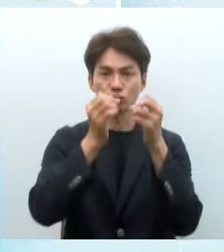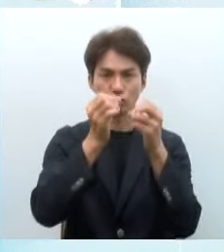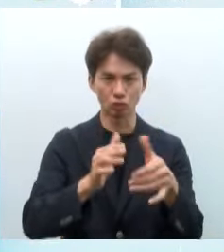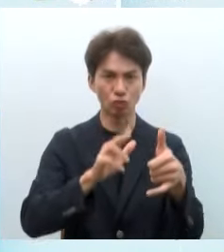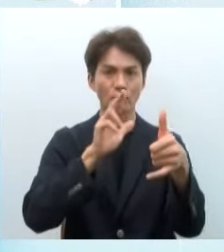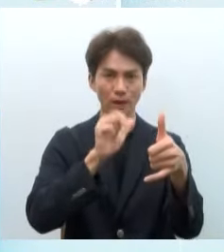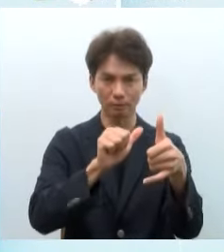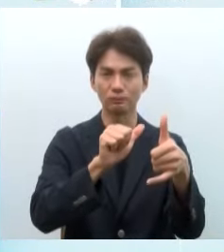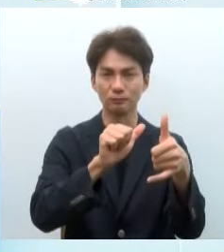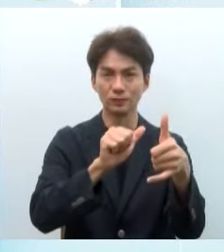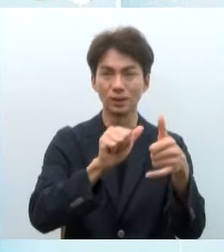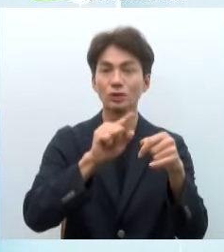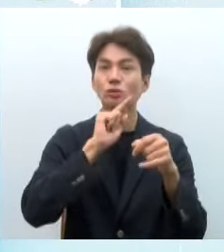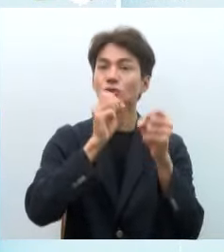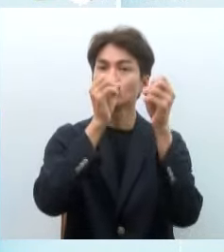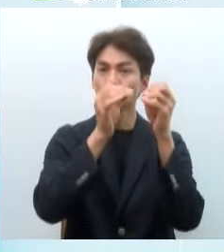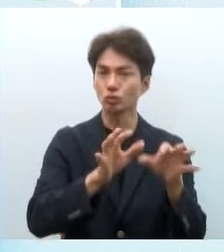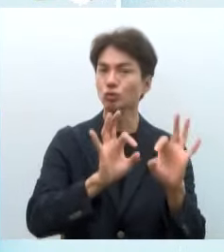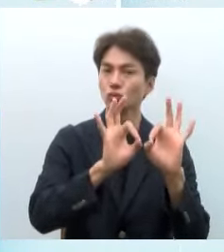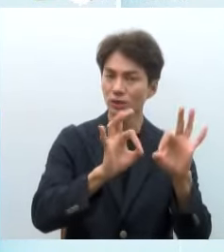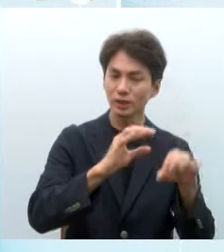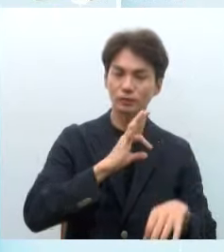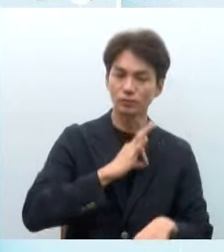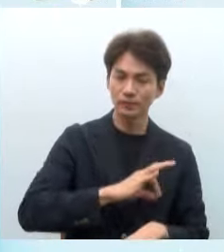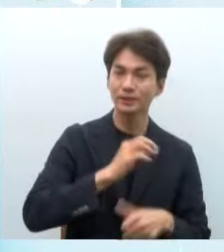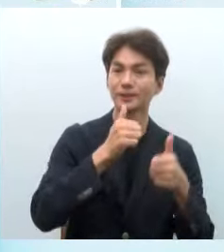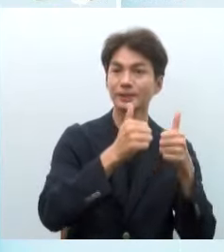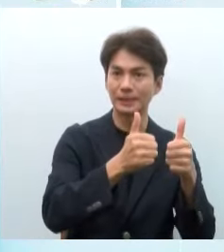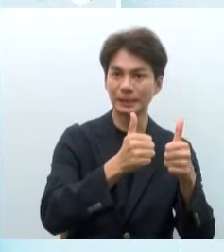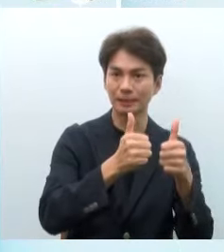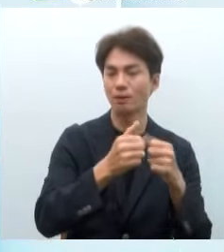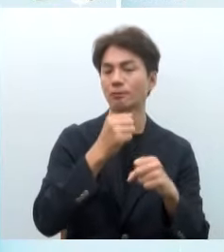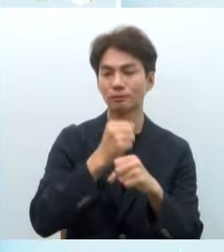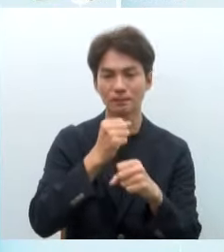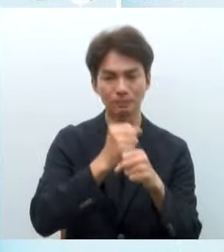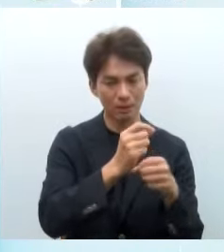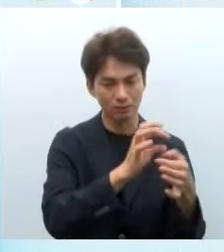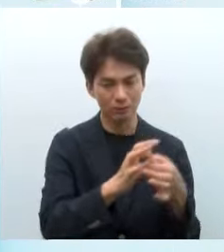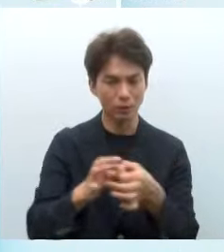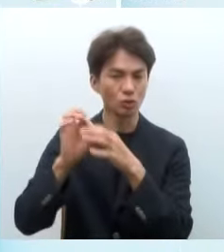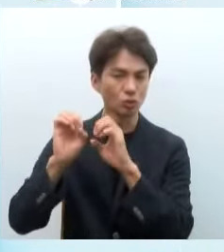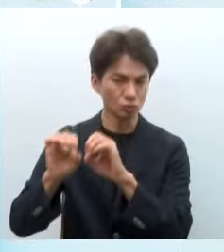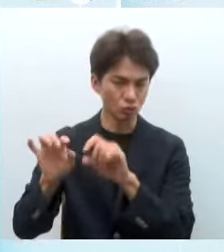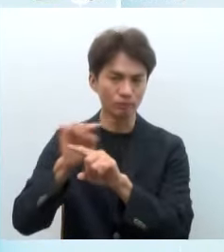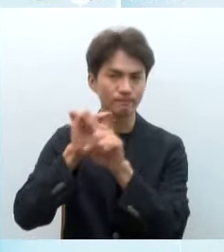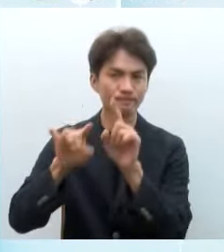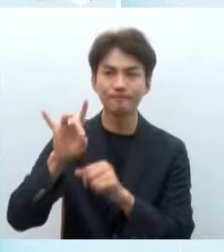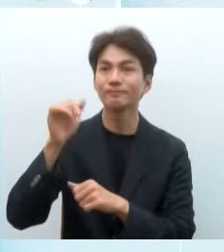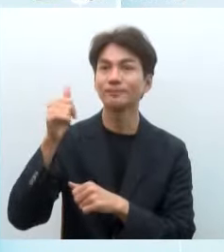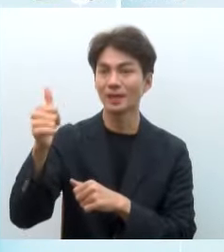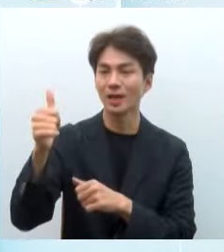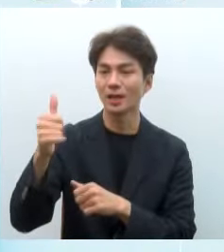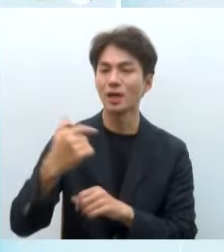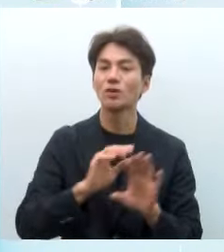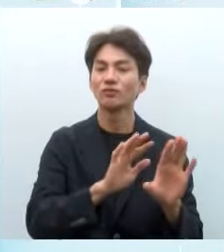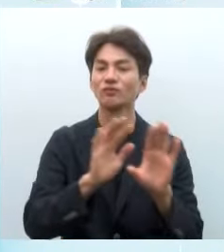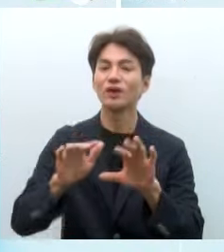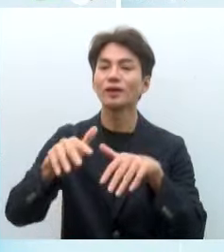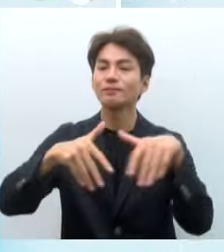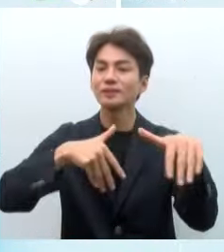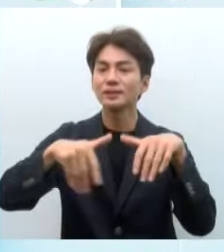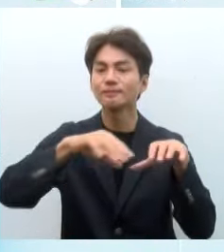ถ้าหากครูมีความสุขแล้วการปฏิบัติงานในหน้าที่ก็จะเต็มที่เต็มร้อยนะครับฝากเรียนนำเรียนเขตพื้นที่ด้วยนะครับ